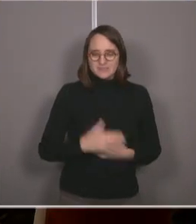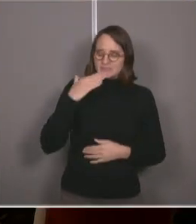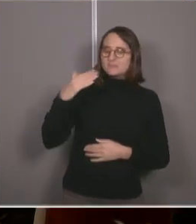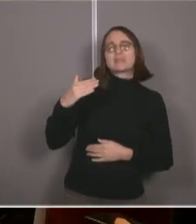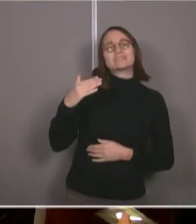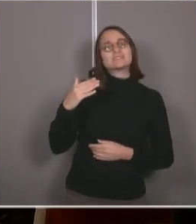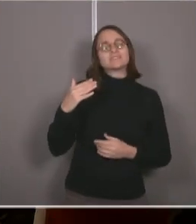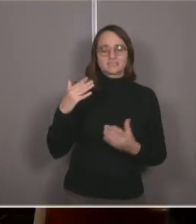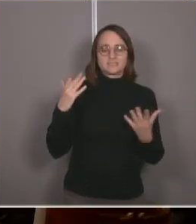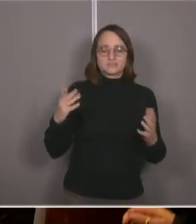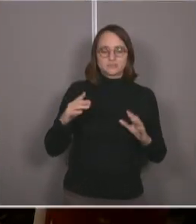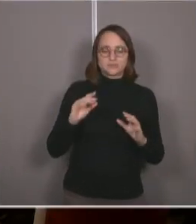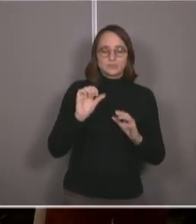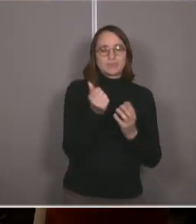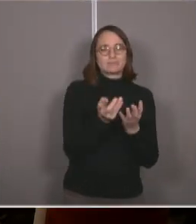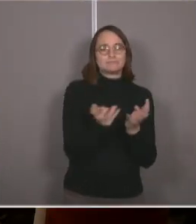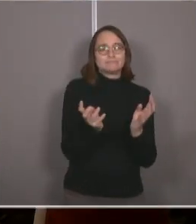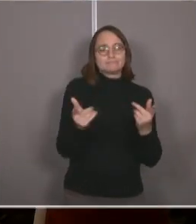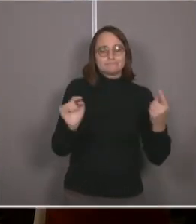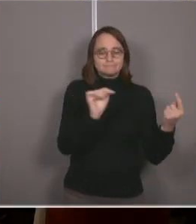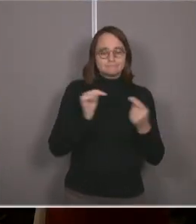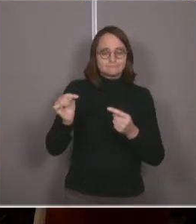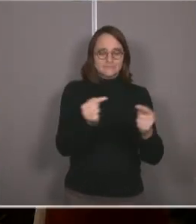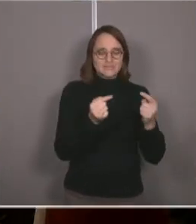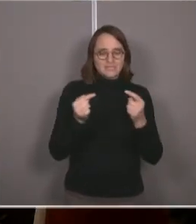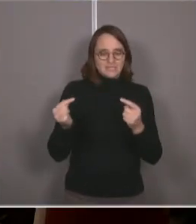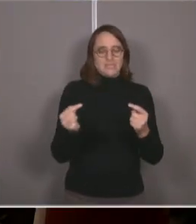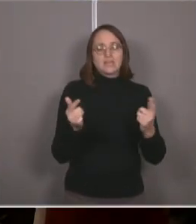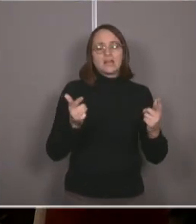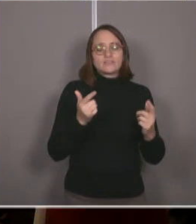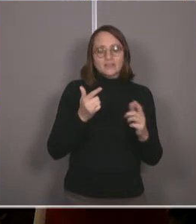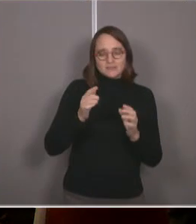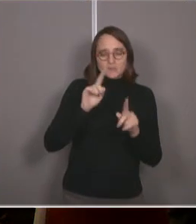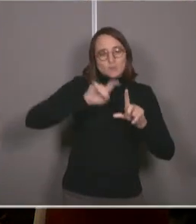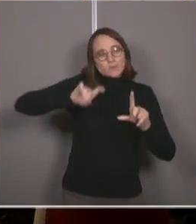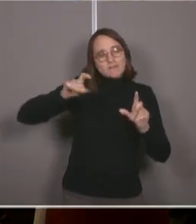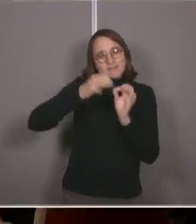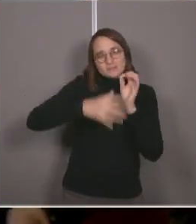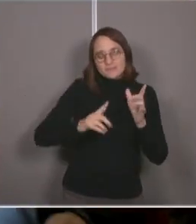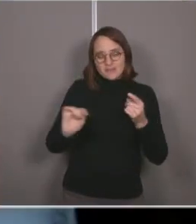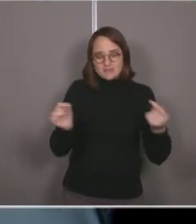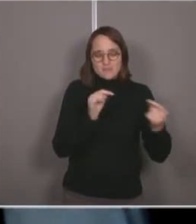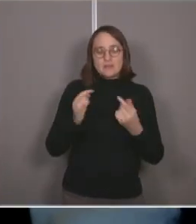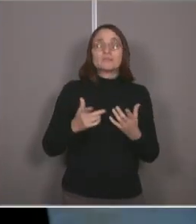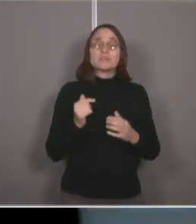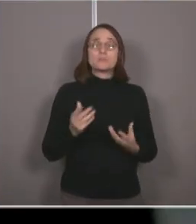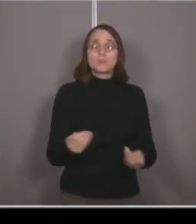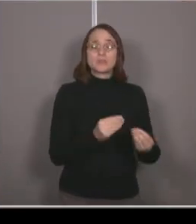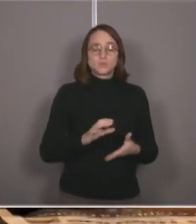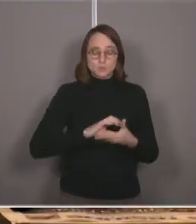Effectivement, on va passer à notre première table ronde. On va débattre entre autres des résultats de ce sondage. Jusqu'où les Toulousains sont-ils prêts à changer? On va